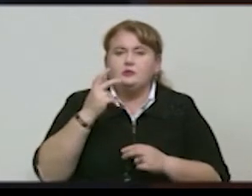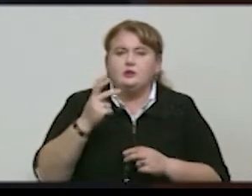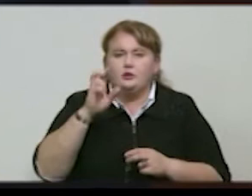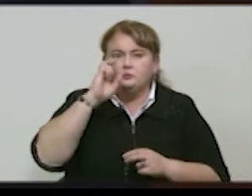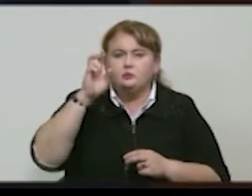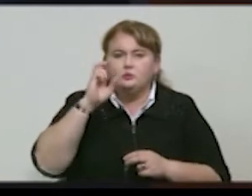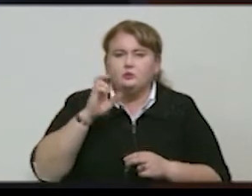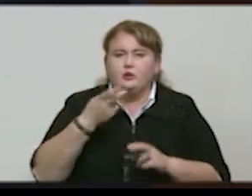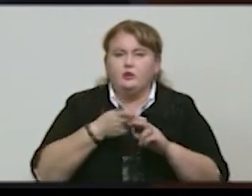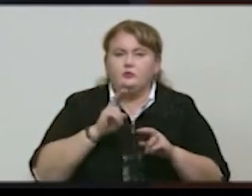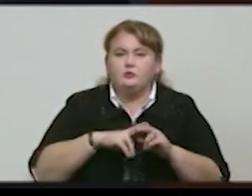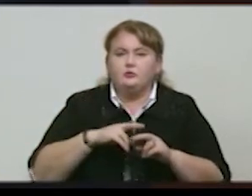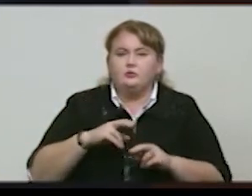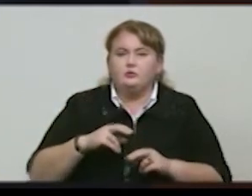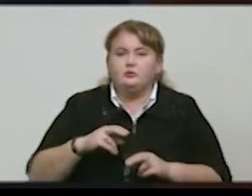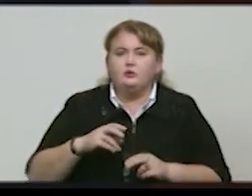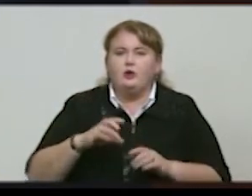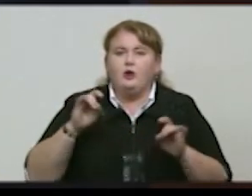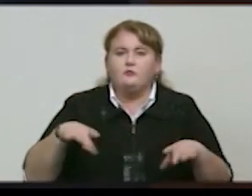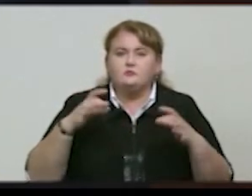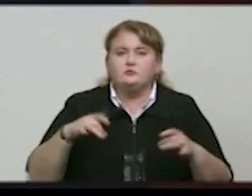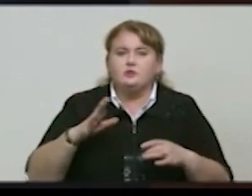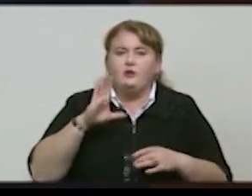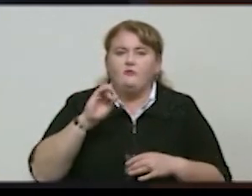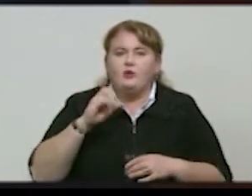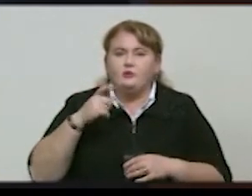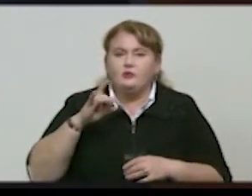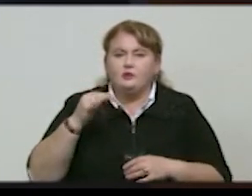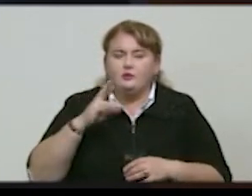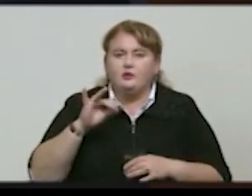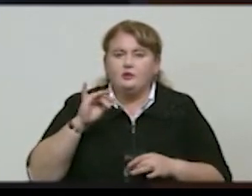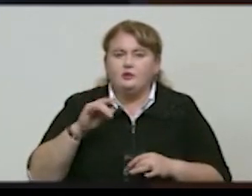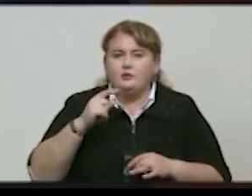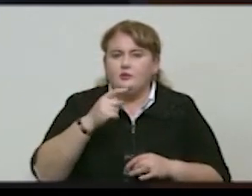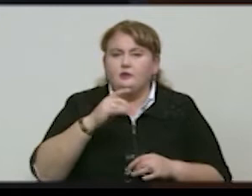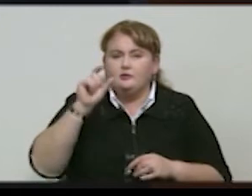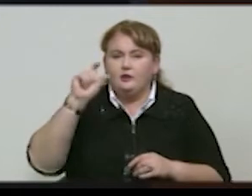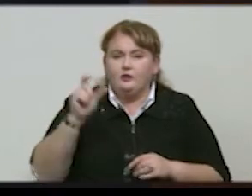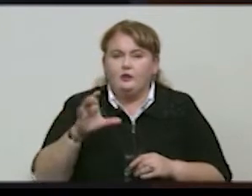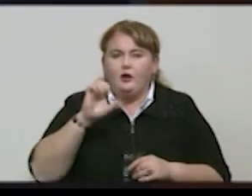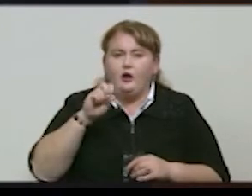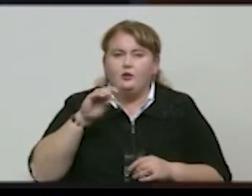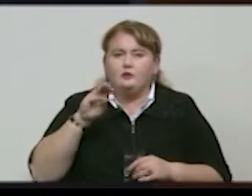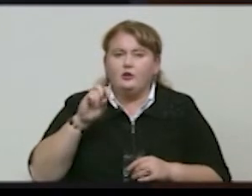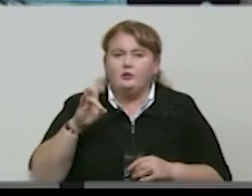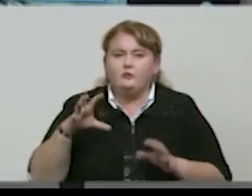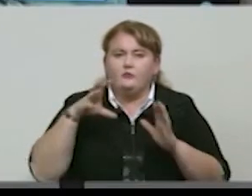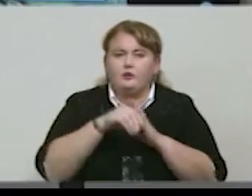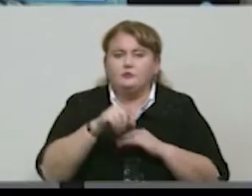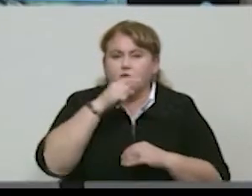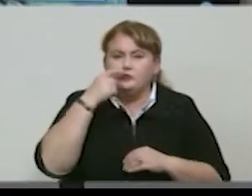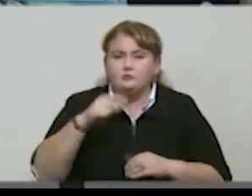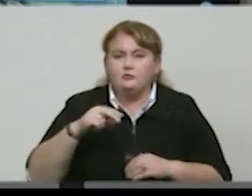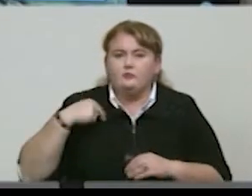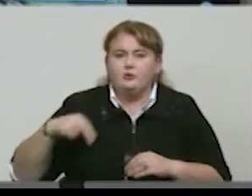Это Германия, Австро-Венгрия и Италия. В Антанту входила Россия, Франция